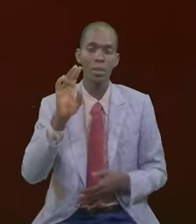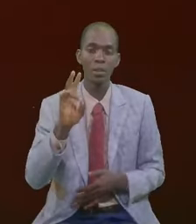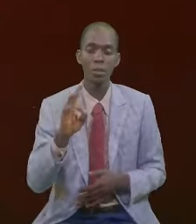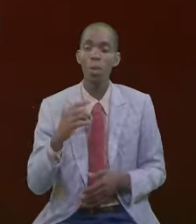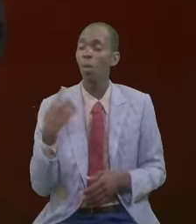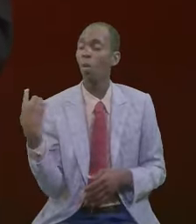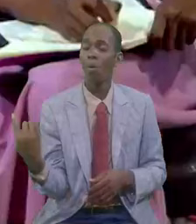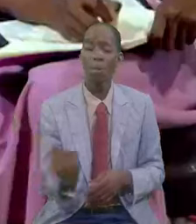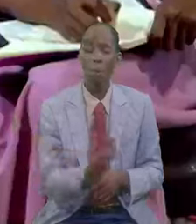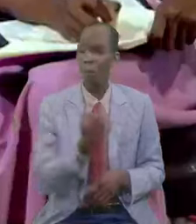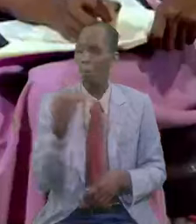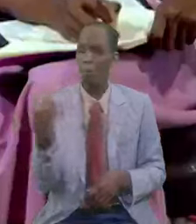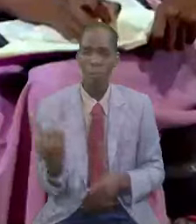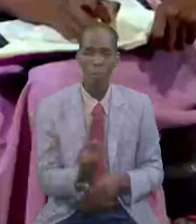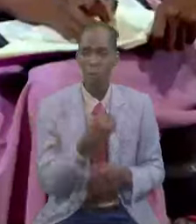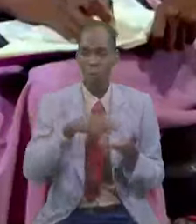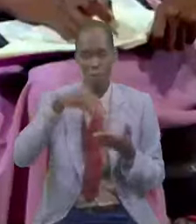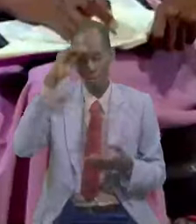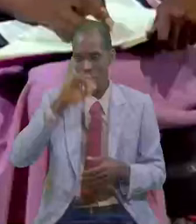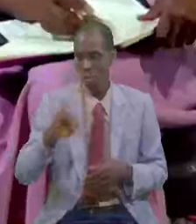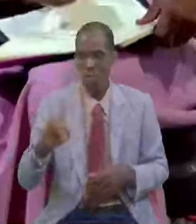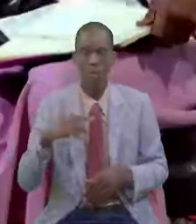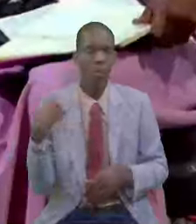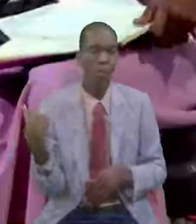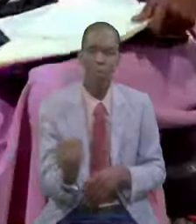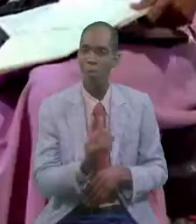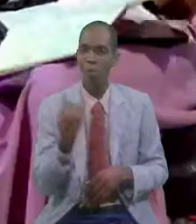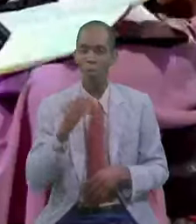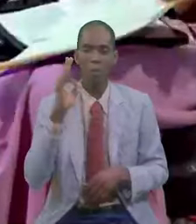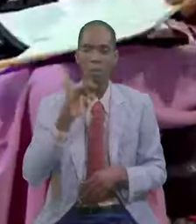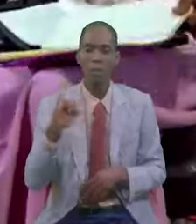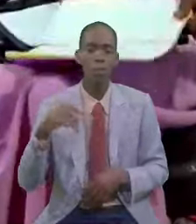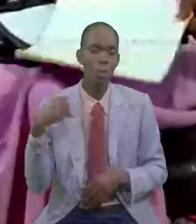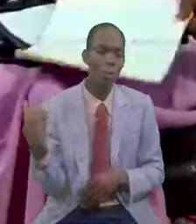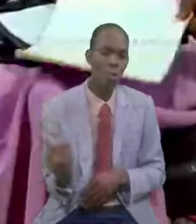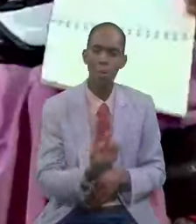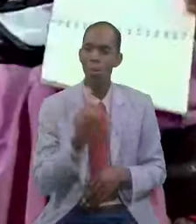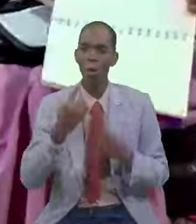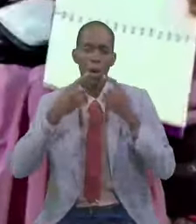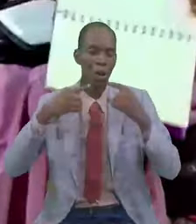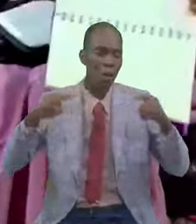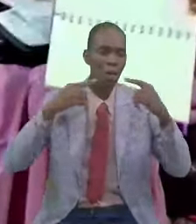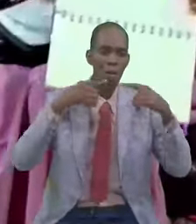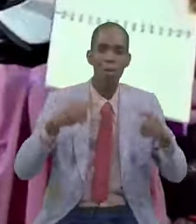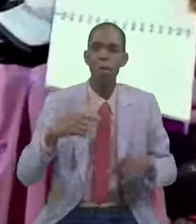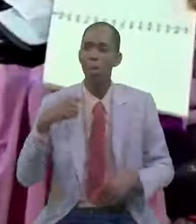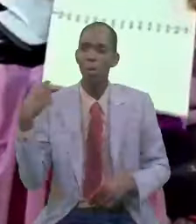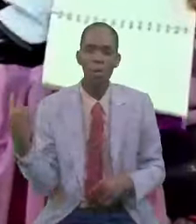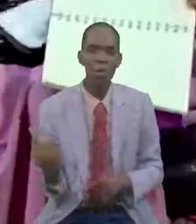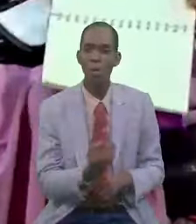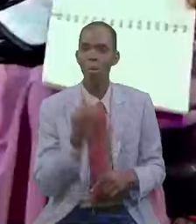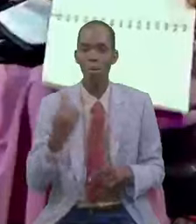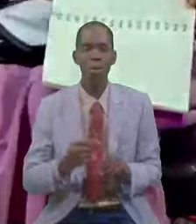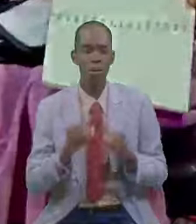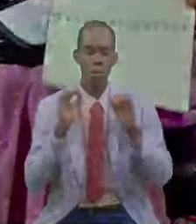dit, apprenant toujours, prêchant toujours, proclamant toujours, soulignant